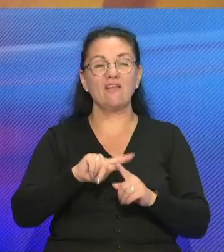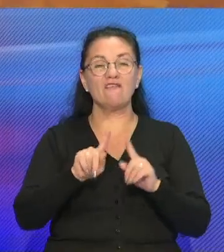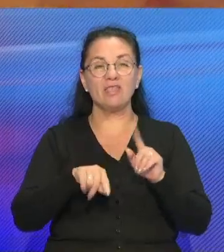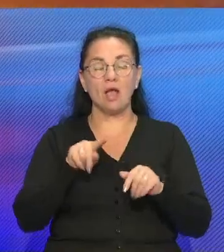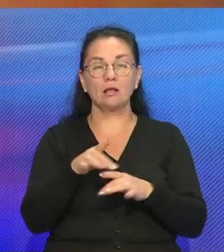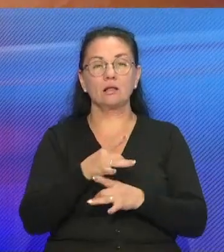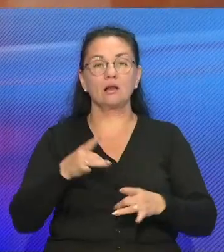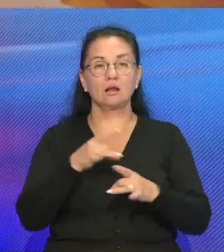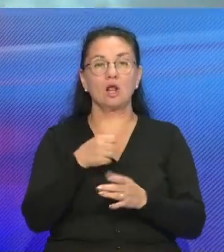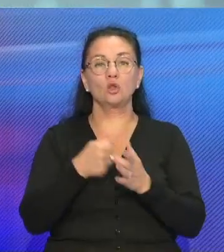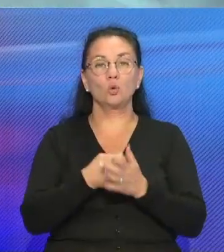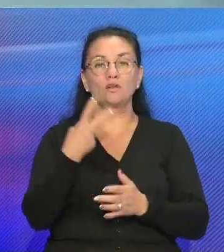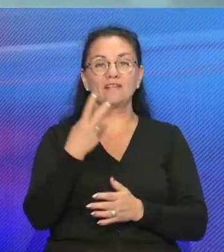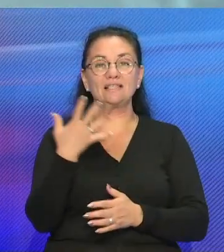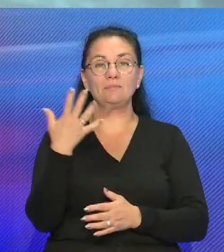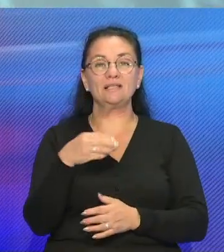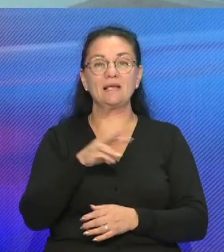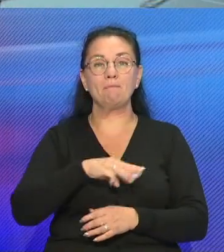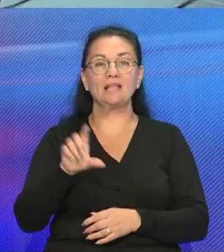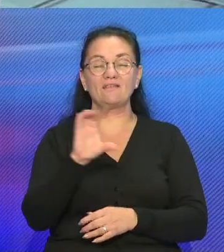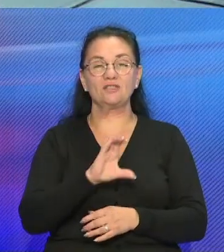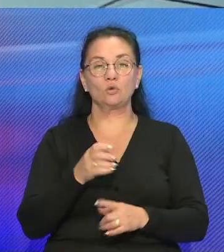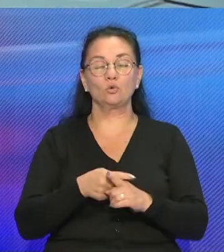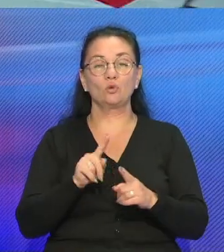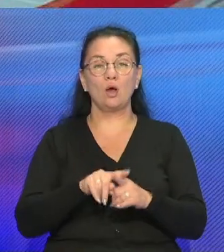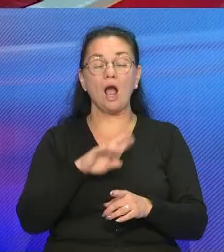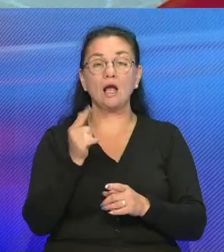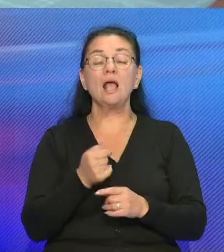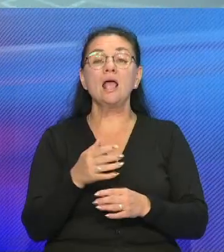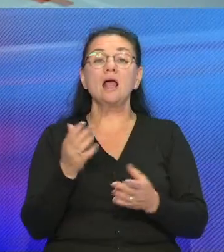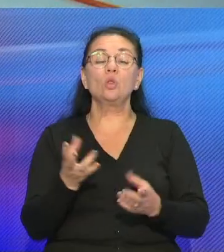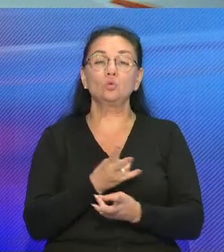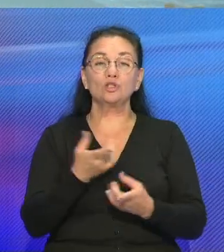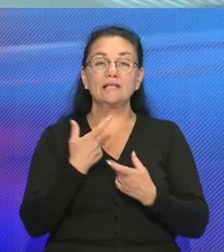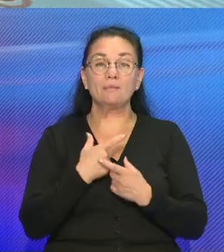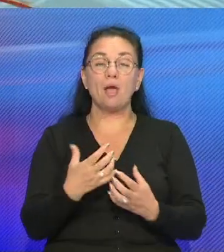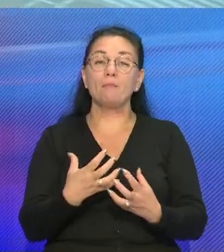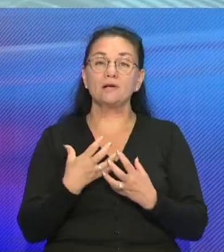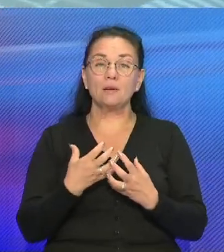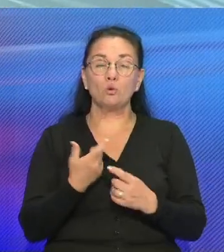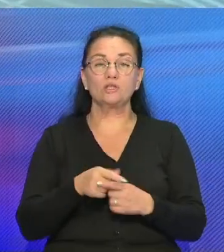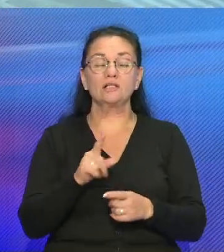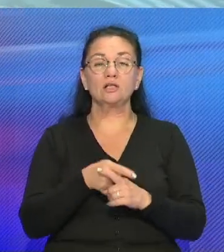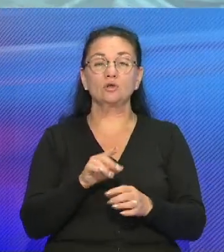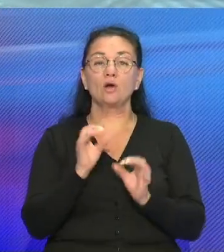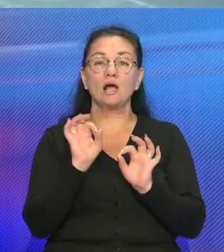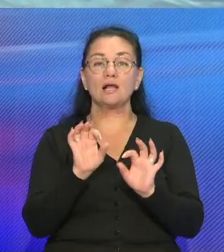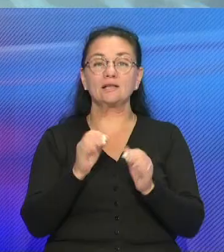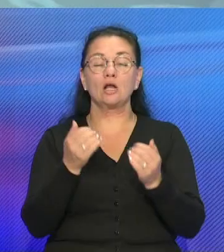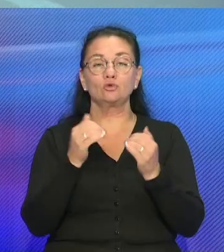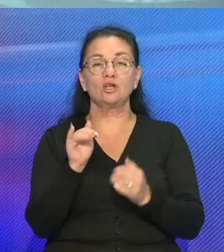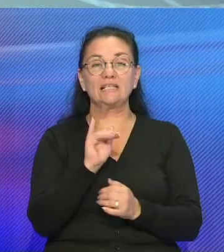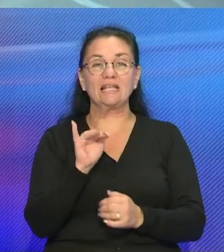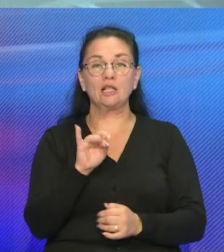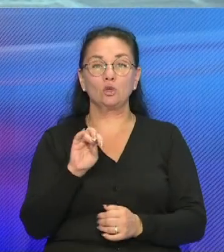да 25 метраў за секунду. Як засцерагчыся ад надзвычайных здарэнняў, звязаных з надвор'ем, раскажа Ірына Юшкевіч.